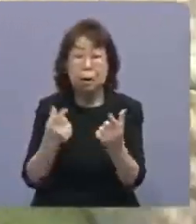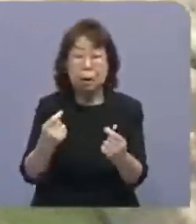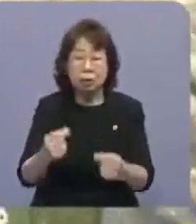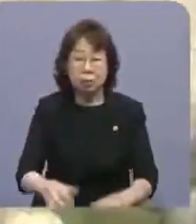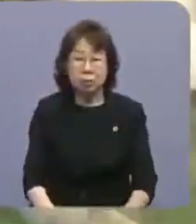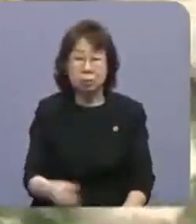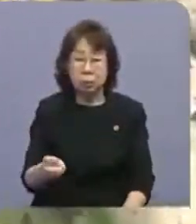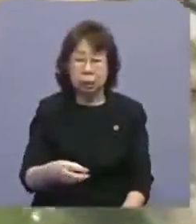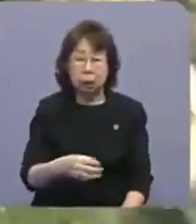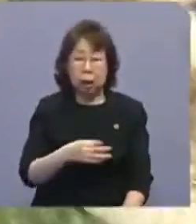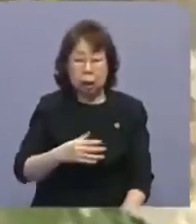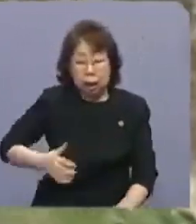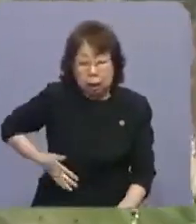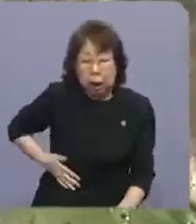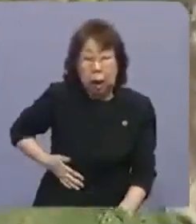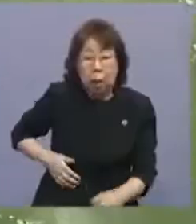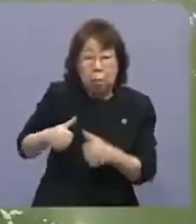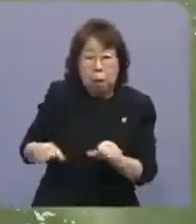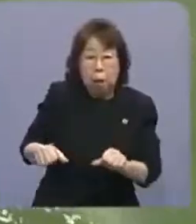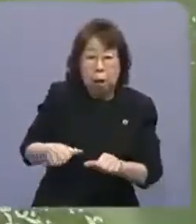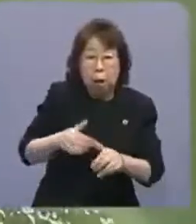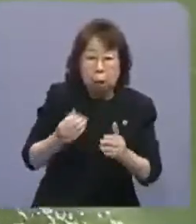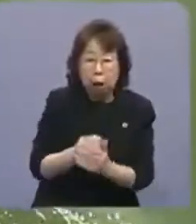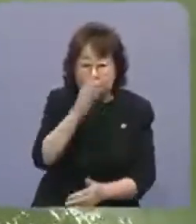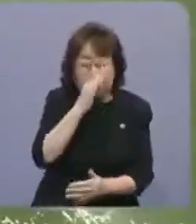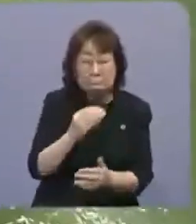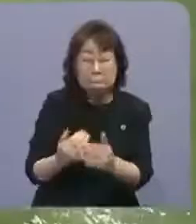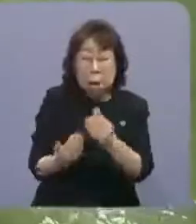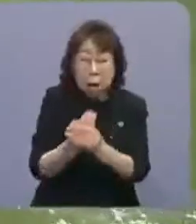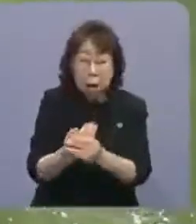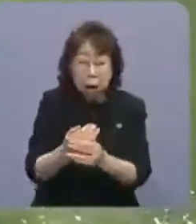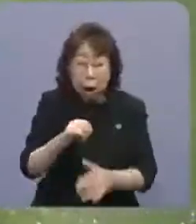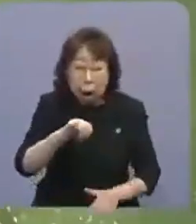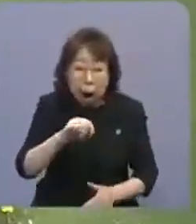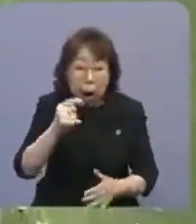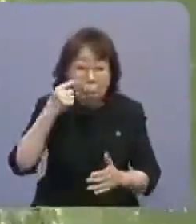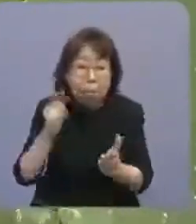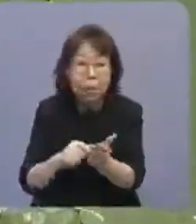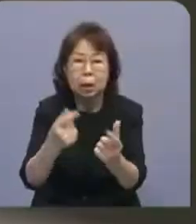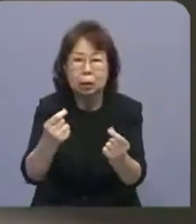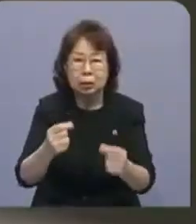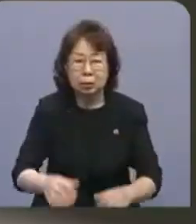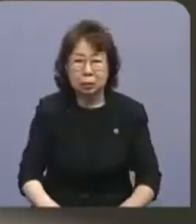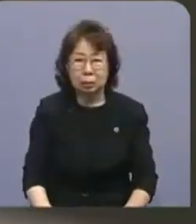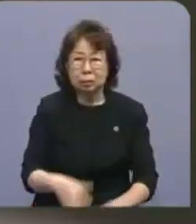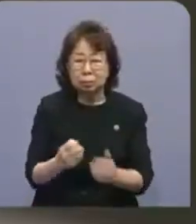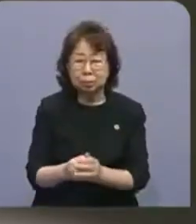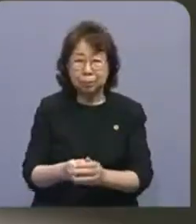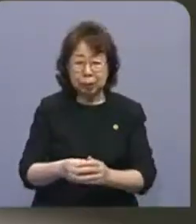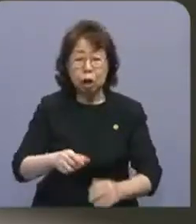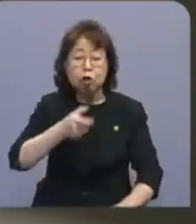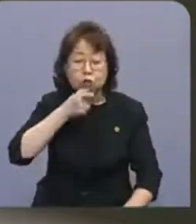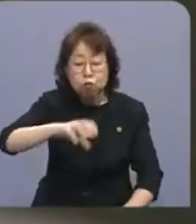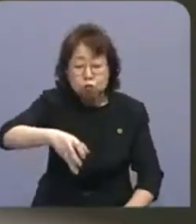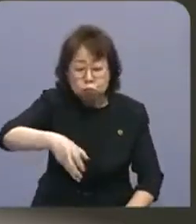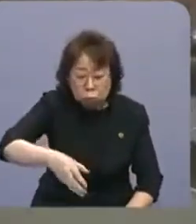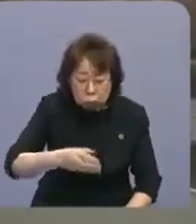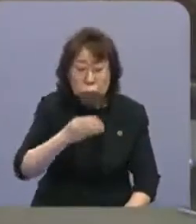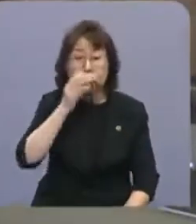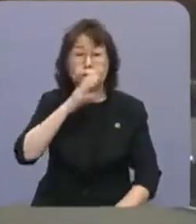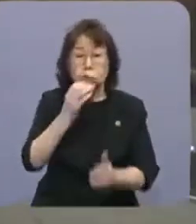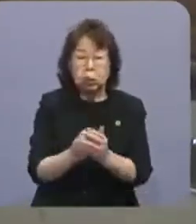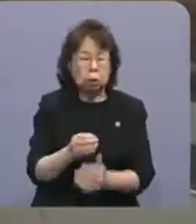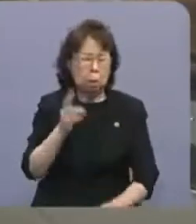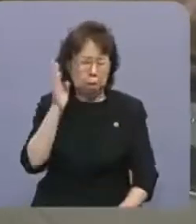간기능을 손상시키는 독성물질인 마이크로 시스틴 이 검출됐습니다 이번에는 시민이 마시는 수동 물에서도 마이크로